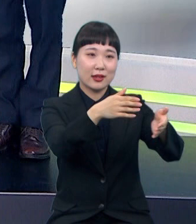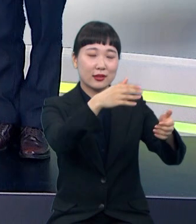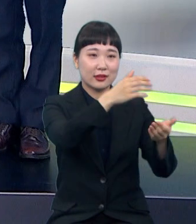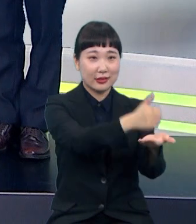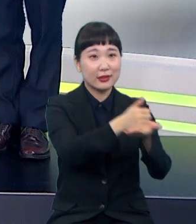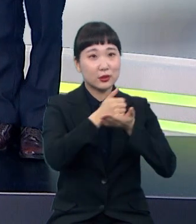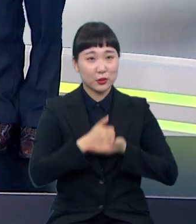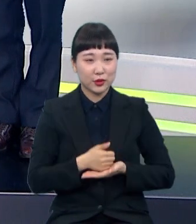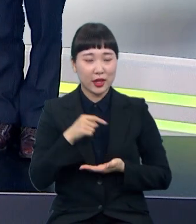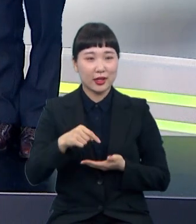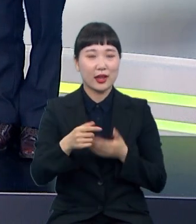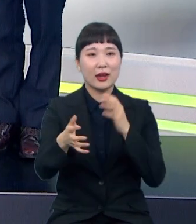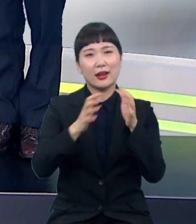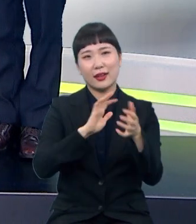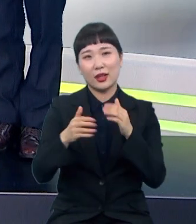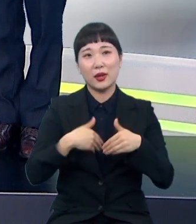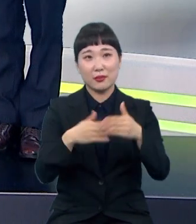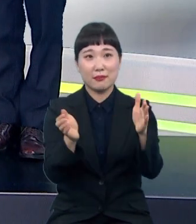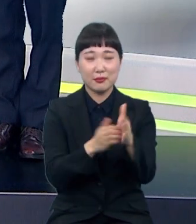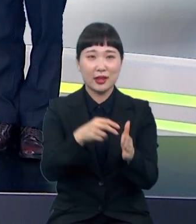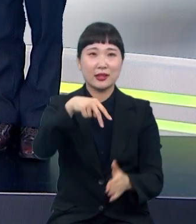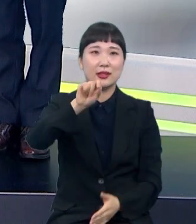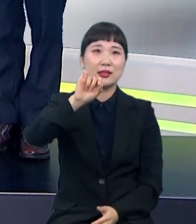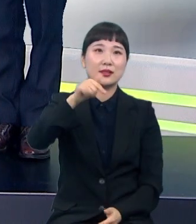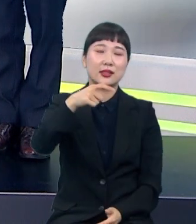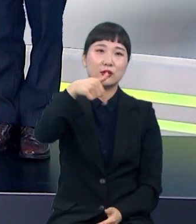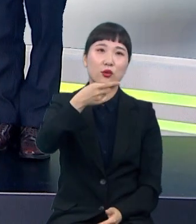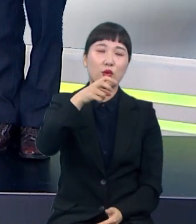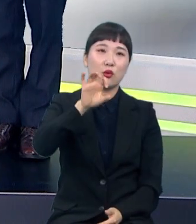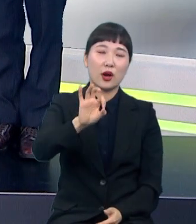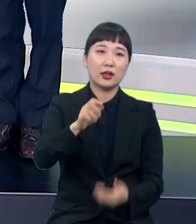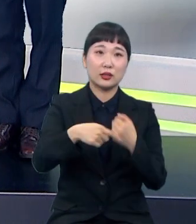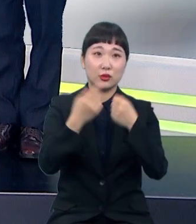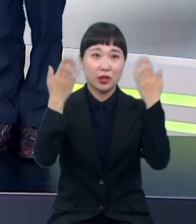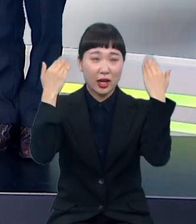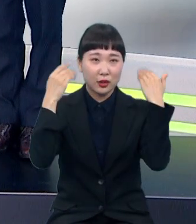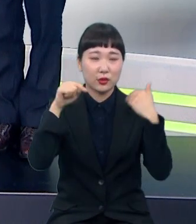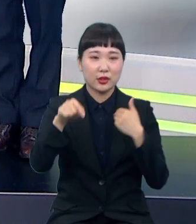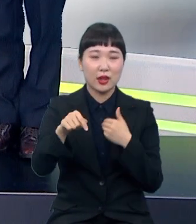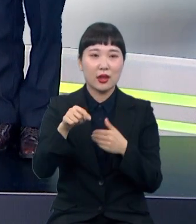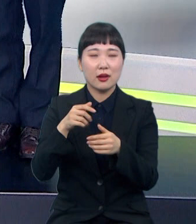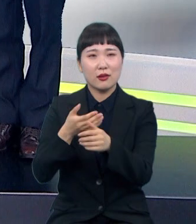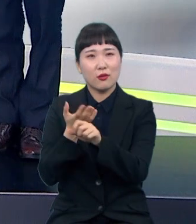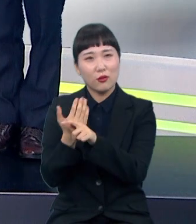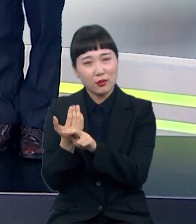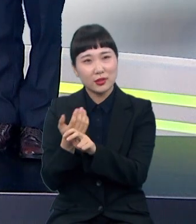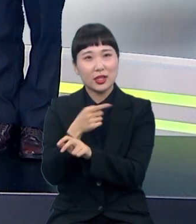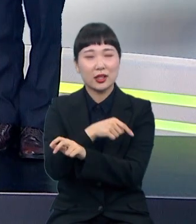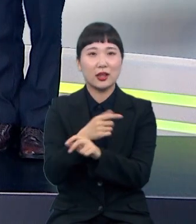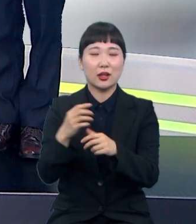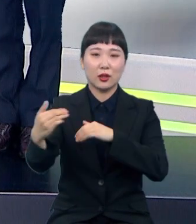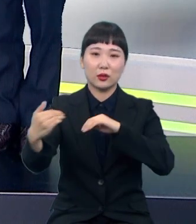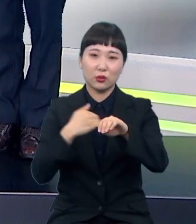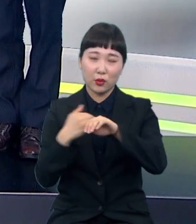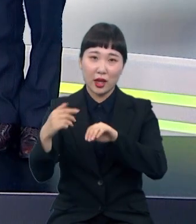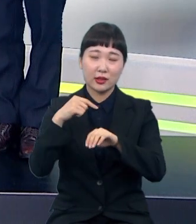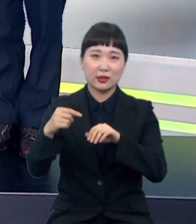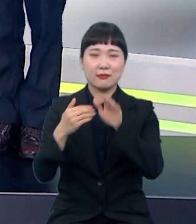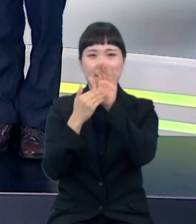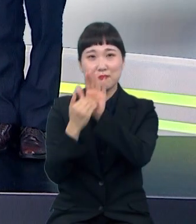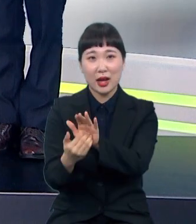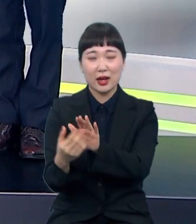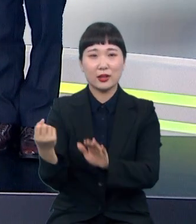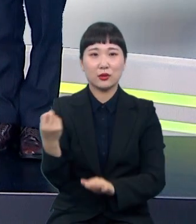열었습니다. 학부모들은 신광초등학교와 화물차 통행 제한 연장과 재물포고 이전 반대를 위한 구청의